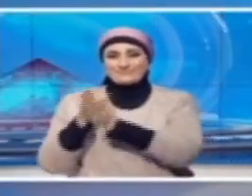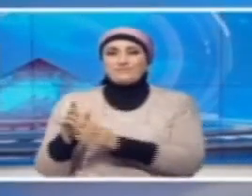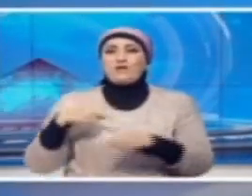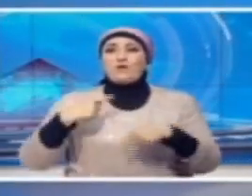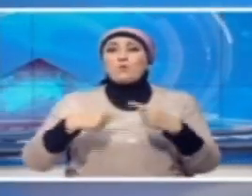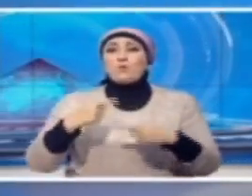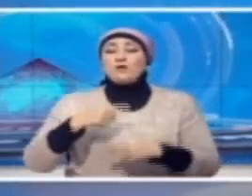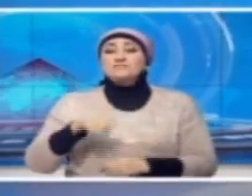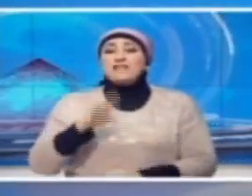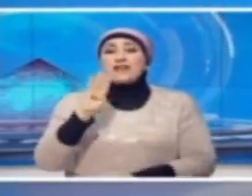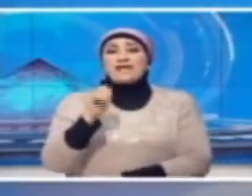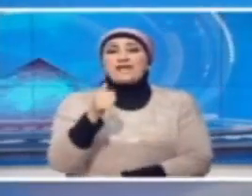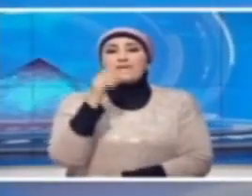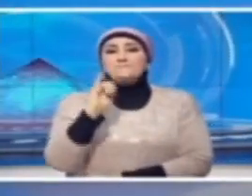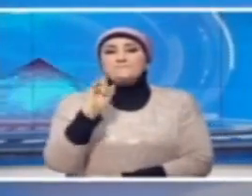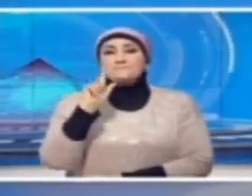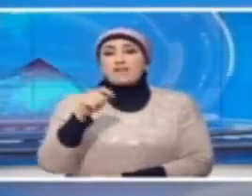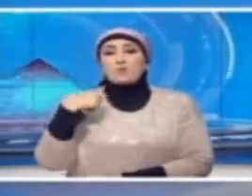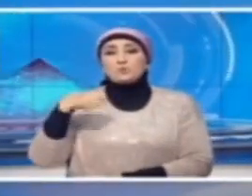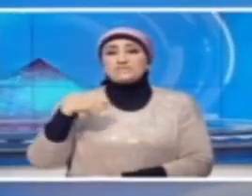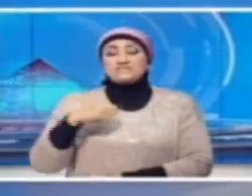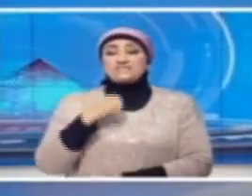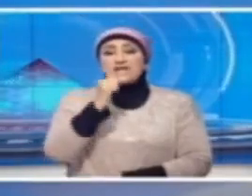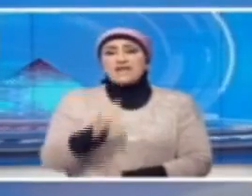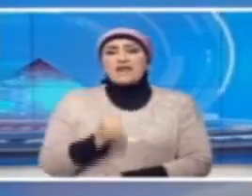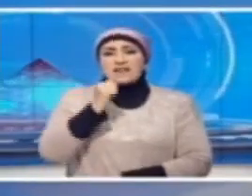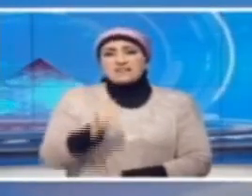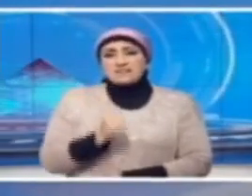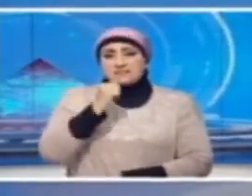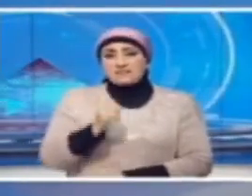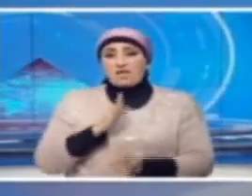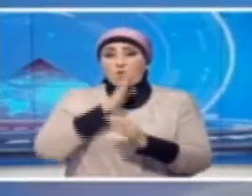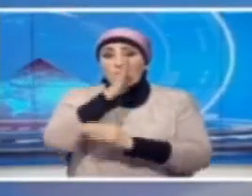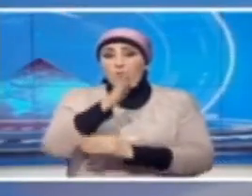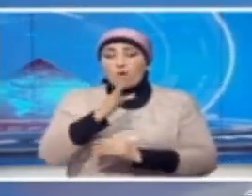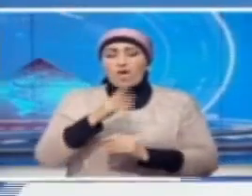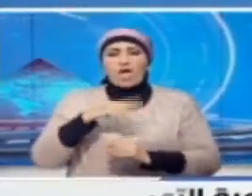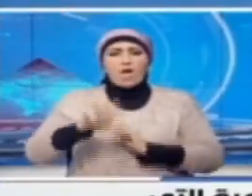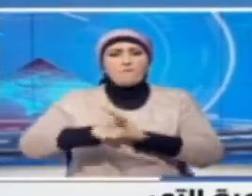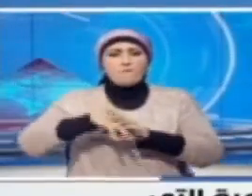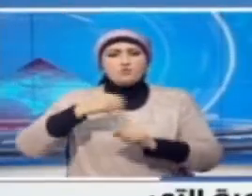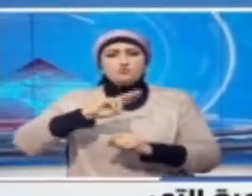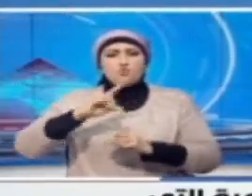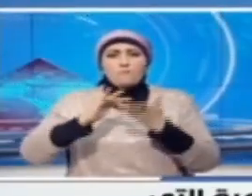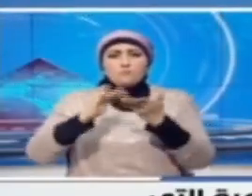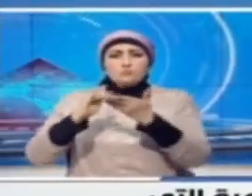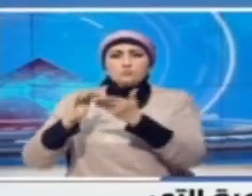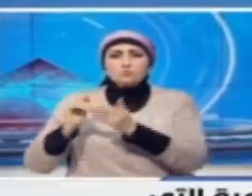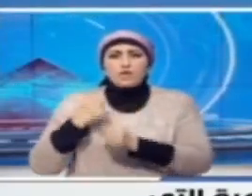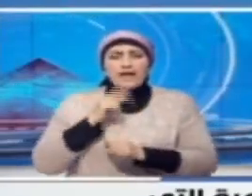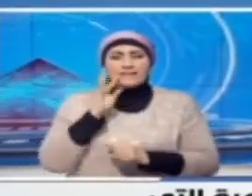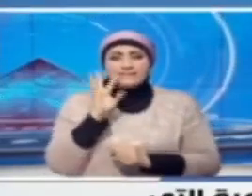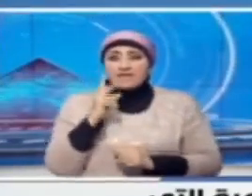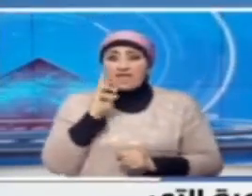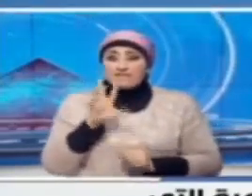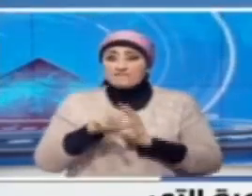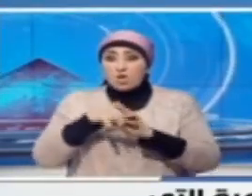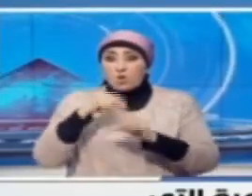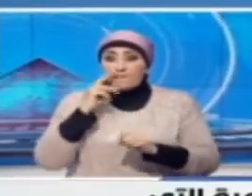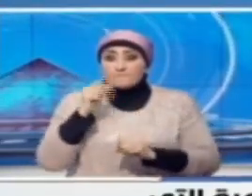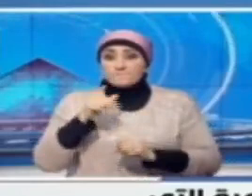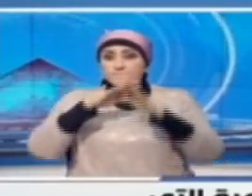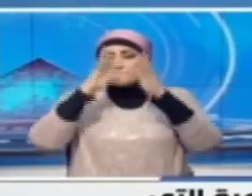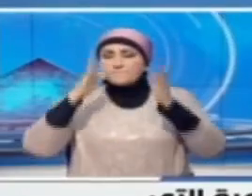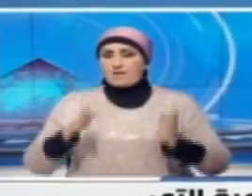وصل كامل الوزير وزير النقل جولاته التفقدية لمتابعة المشروعات الخدمية التي تنفذها الوزارة، حيث تابع